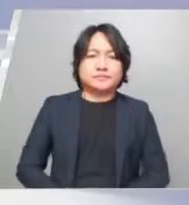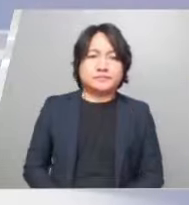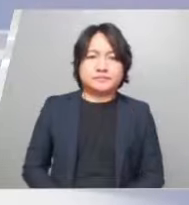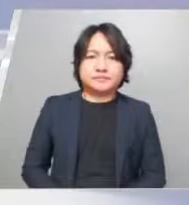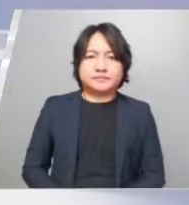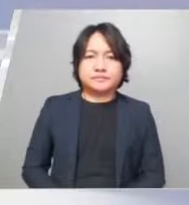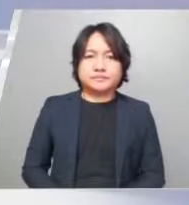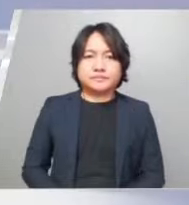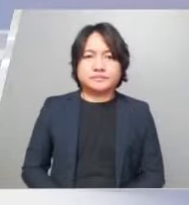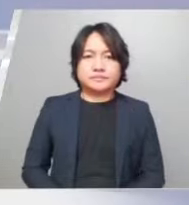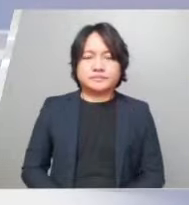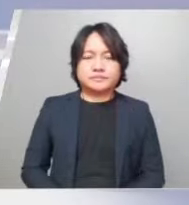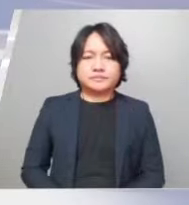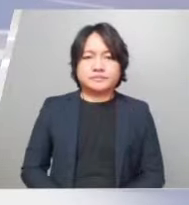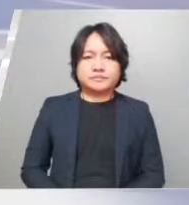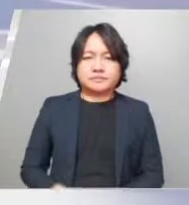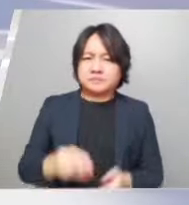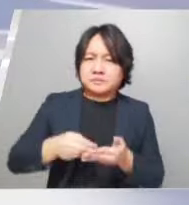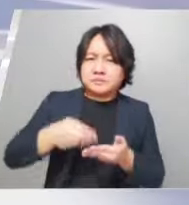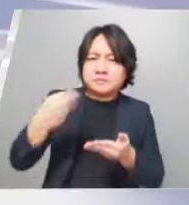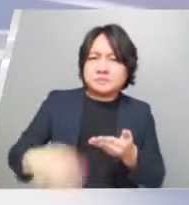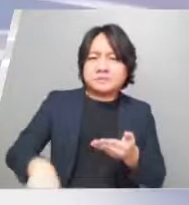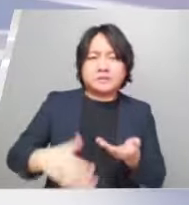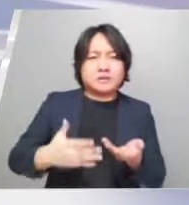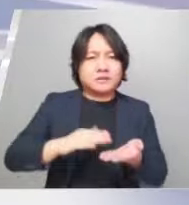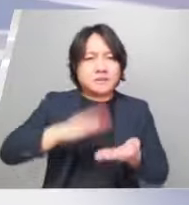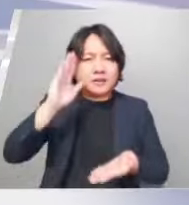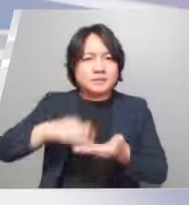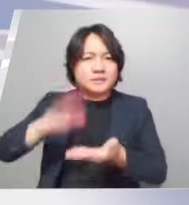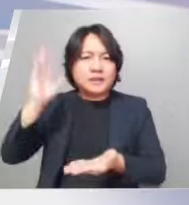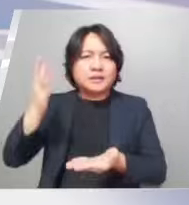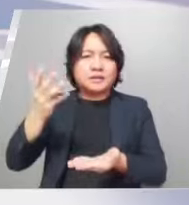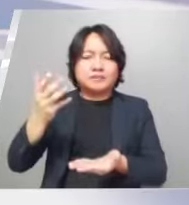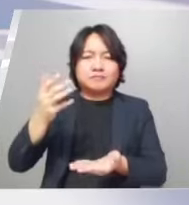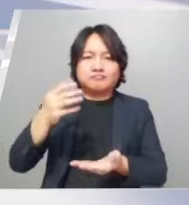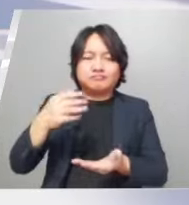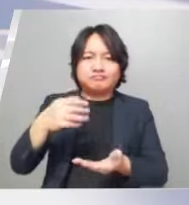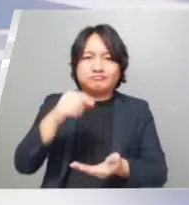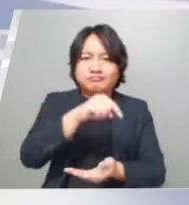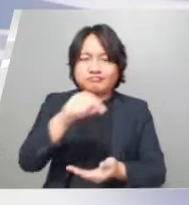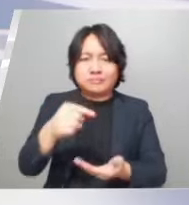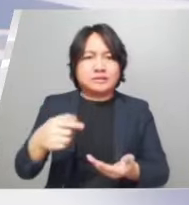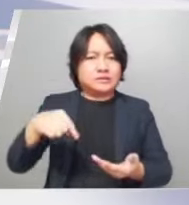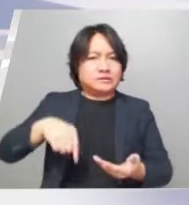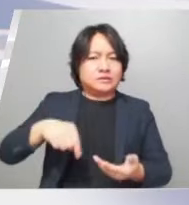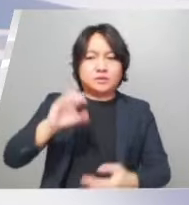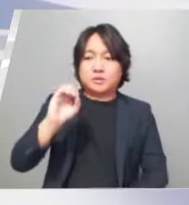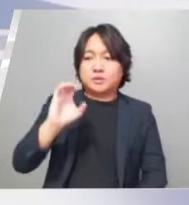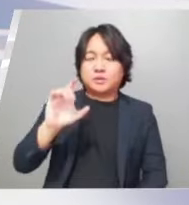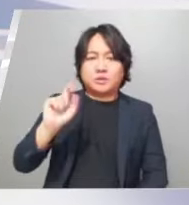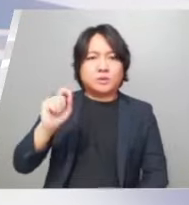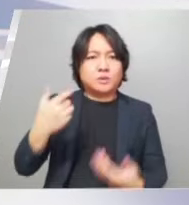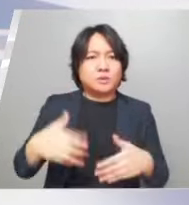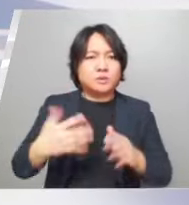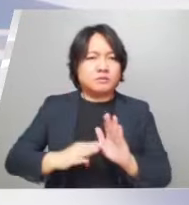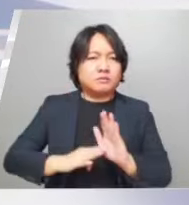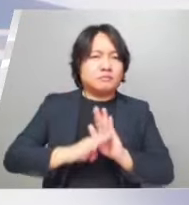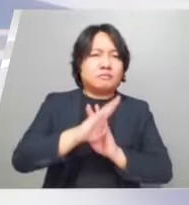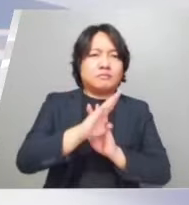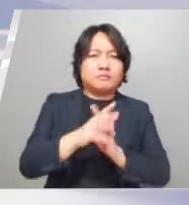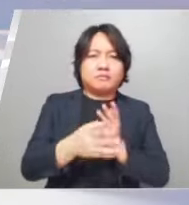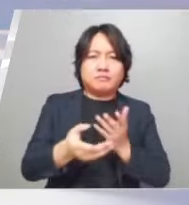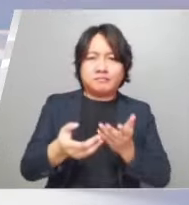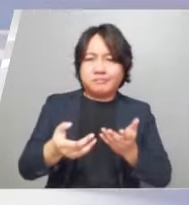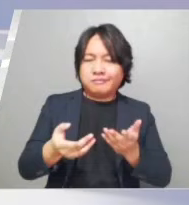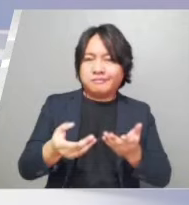Inflation o pagmahal ng mga produkto at serbisyo sa bansa bumilis nitong Oktubre. Ayon sa Philippine Statistics Authority, mula sa